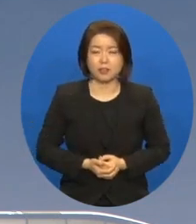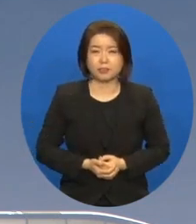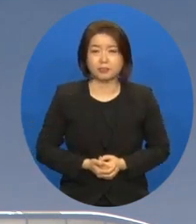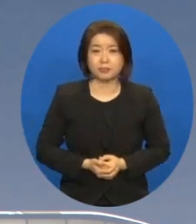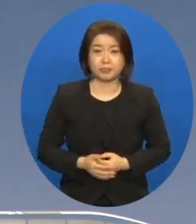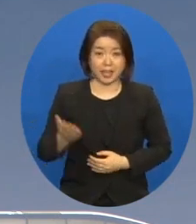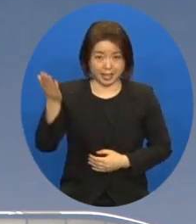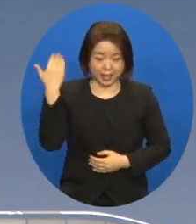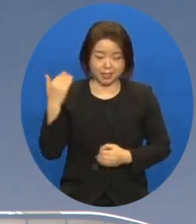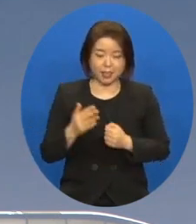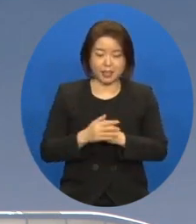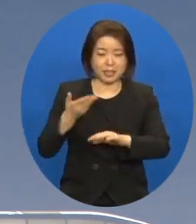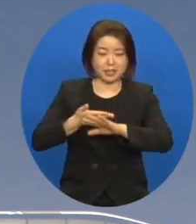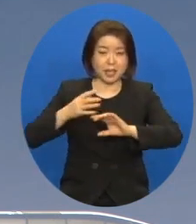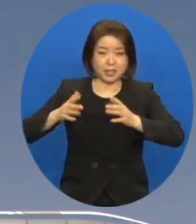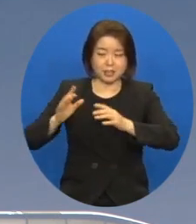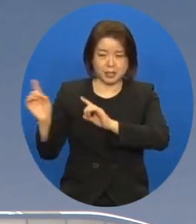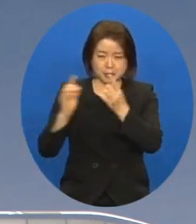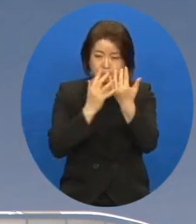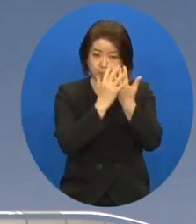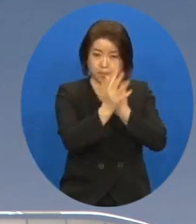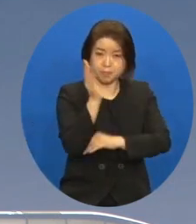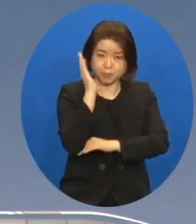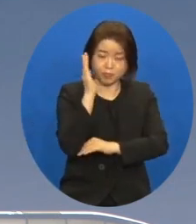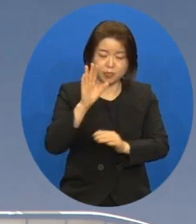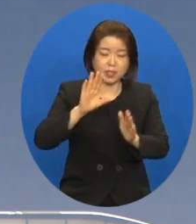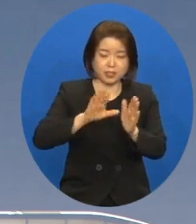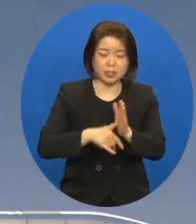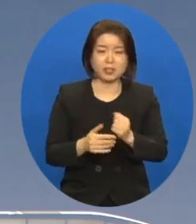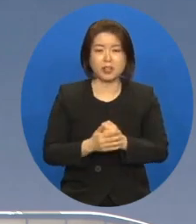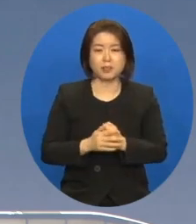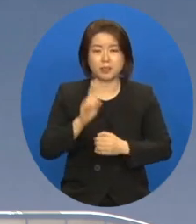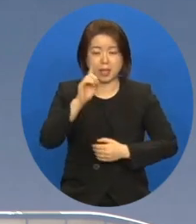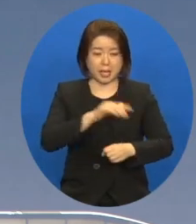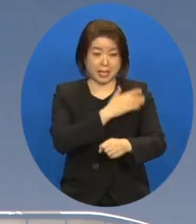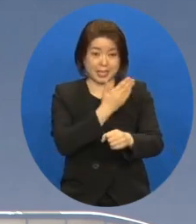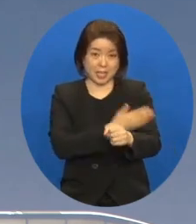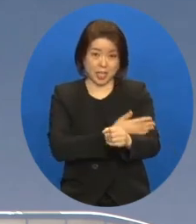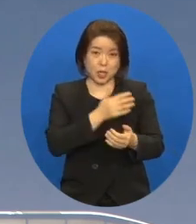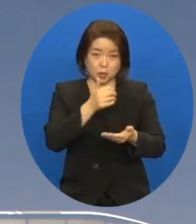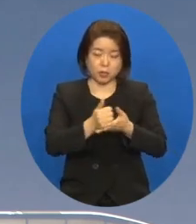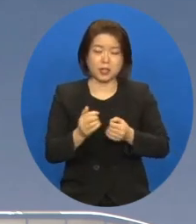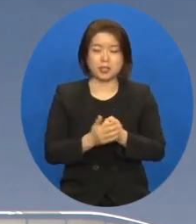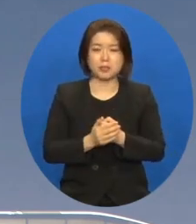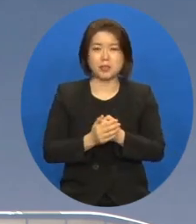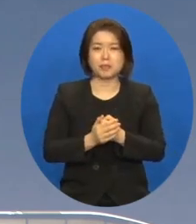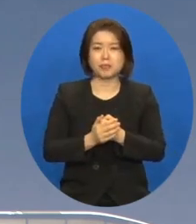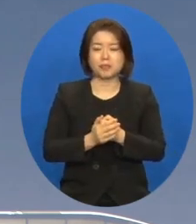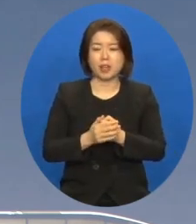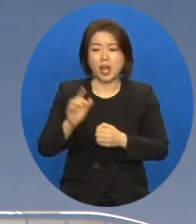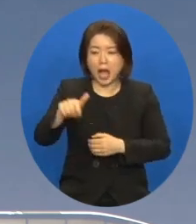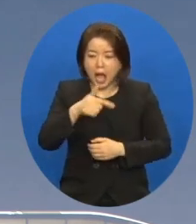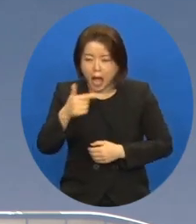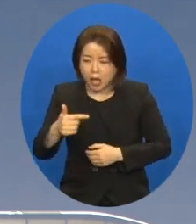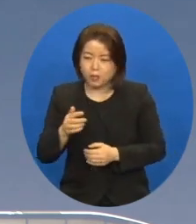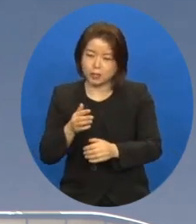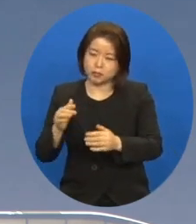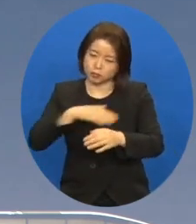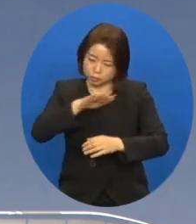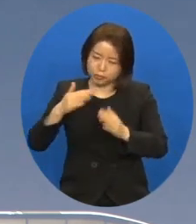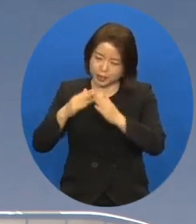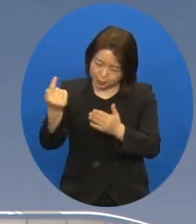한 번은 해외 집회 갔다가 어느 권사님 한 분이 그렇게 집에 하루라도 좀 묵으시라고